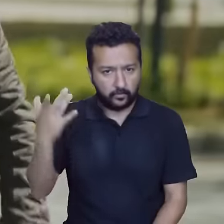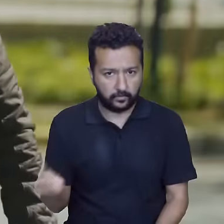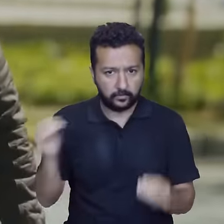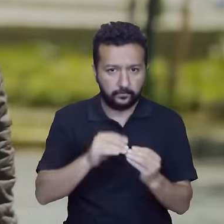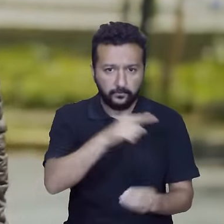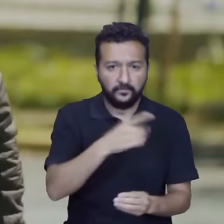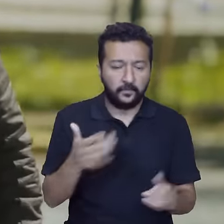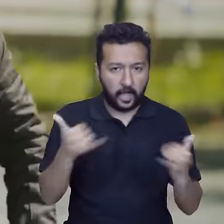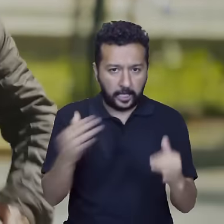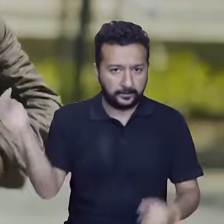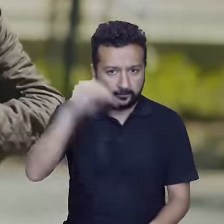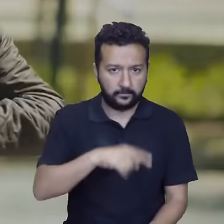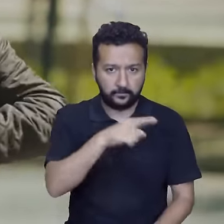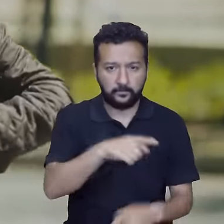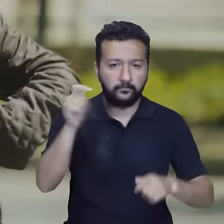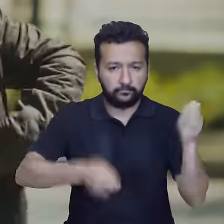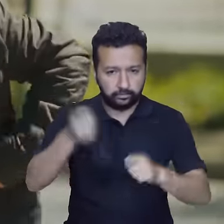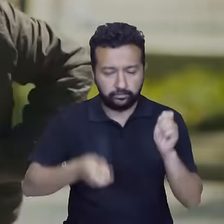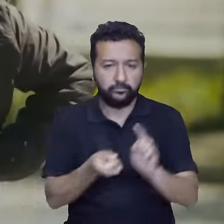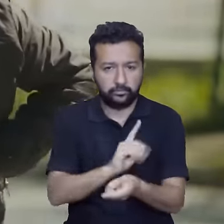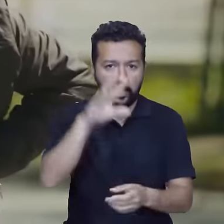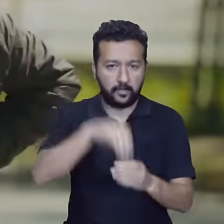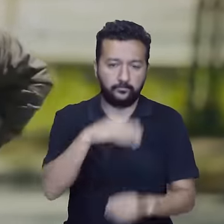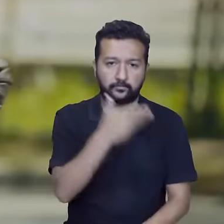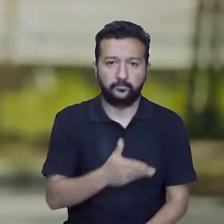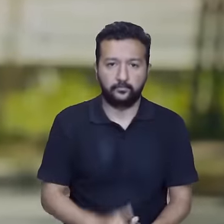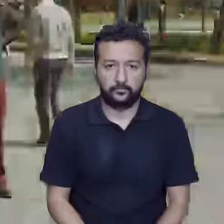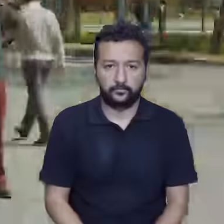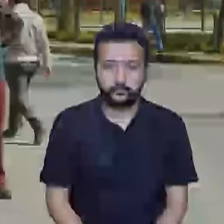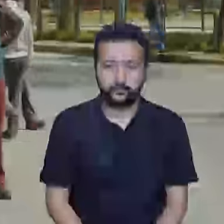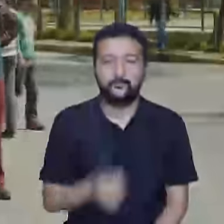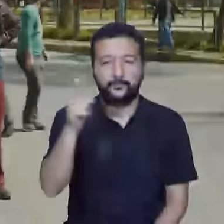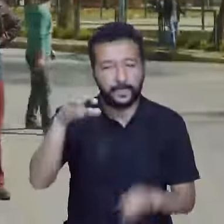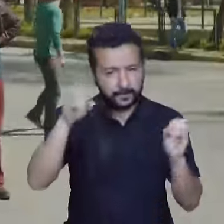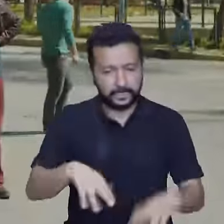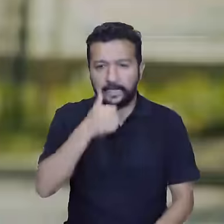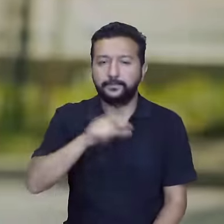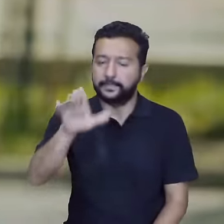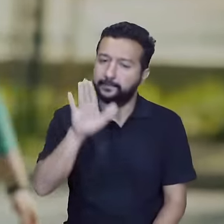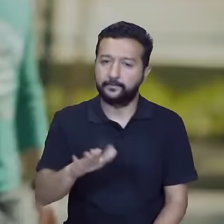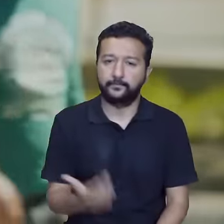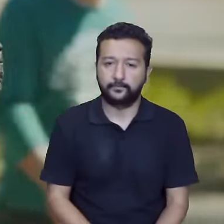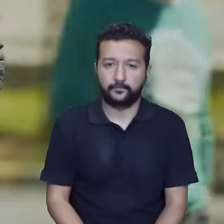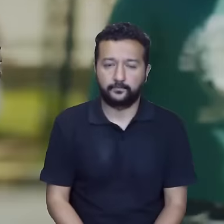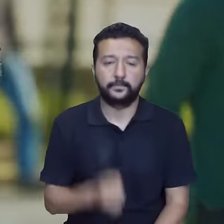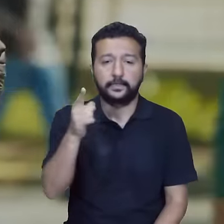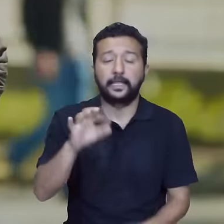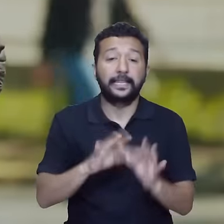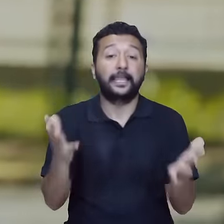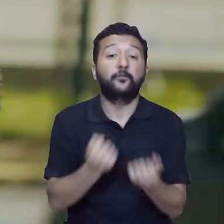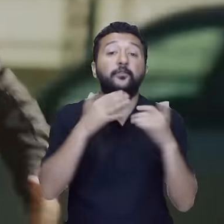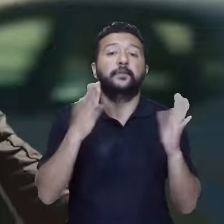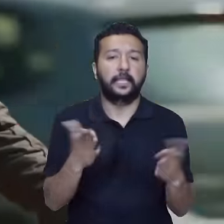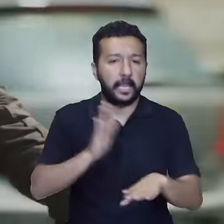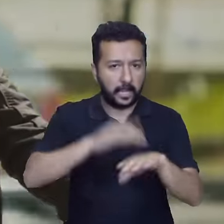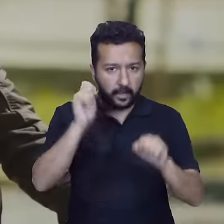sirk getiriyorum ya, trapezciler falan dahil. Ya bırak abi, tamam. Neyi kurtarmaz